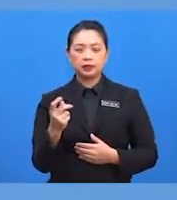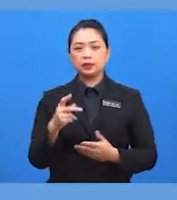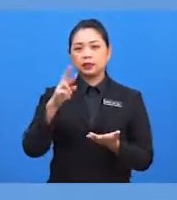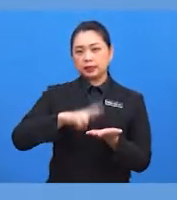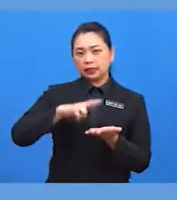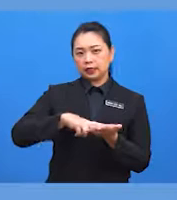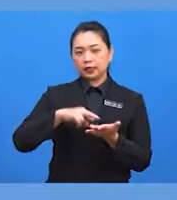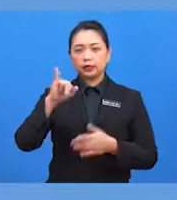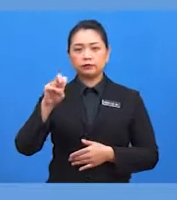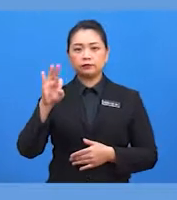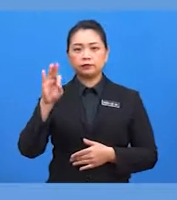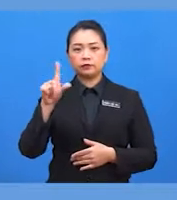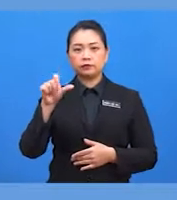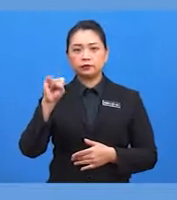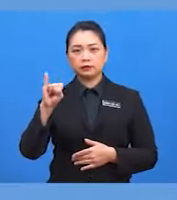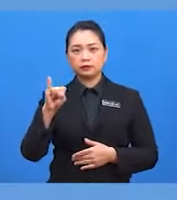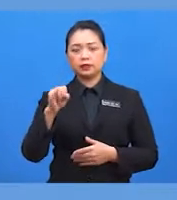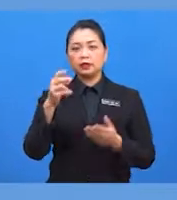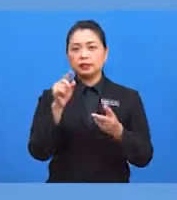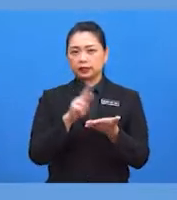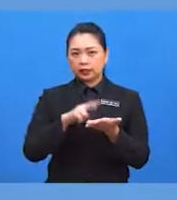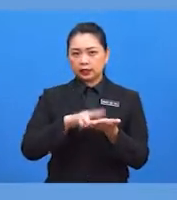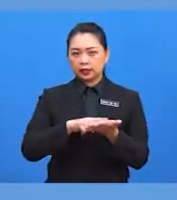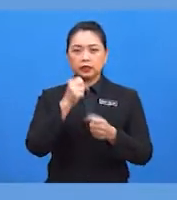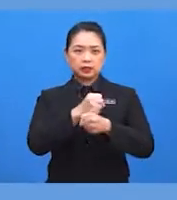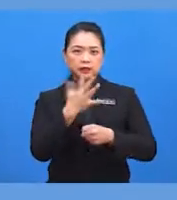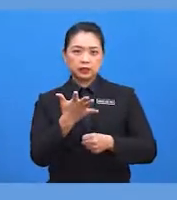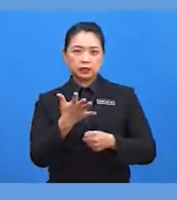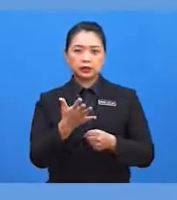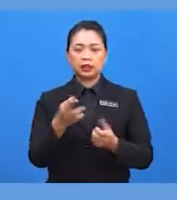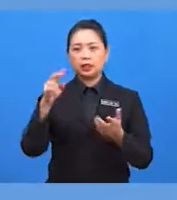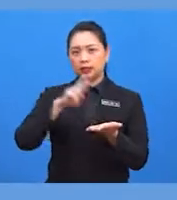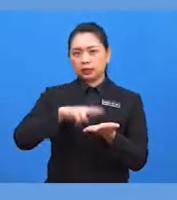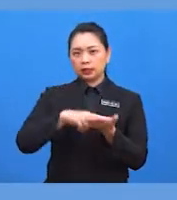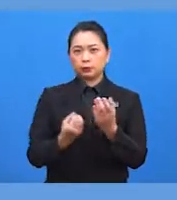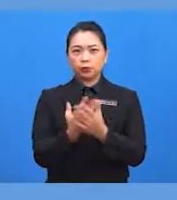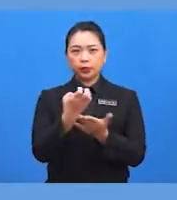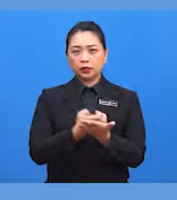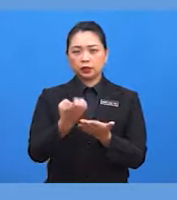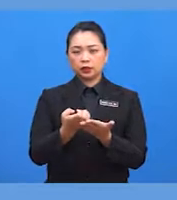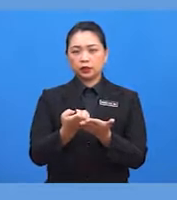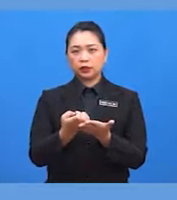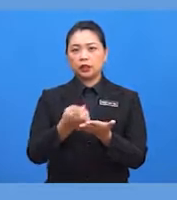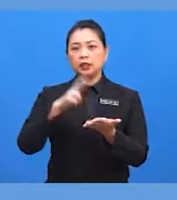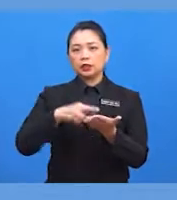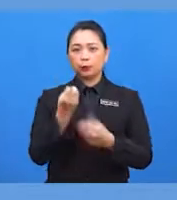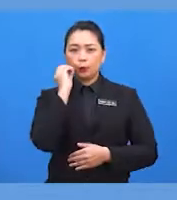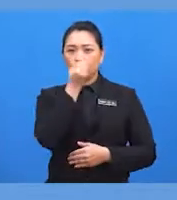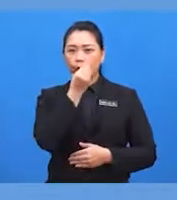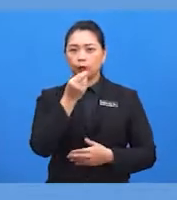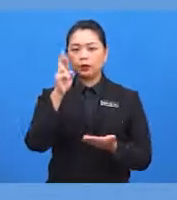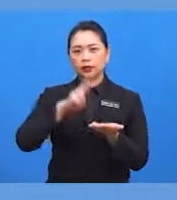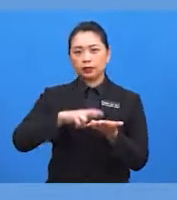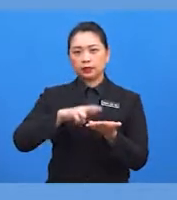pengangguran, kadar pertumbuhan ekonomi, kadar bunga, kitaran perniagaan dan akaun dagangan serta